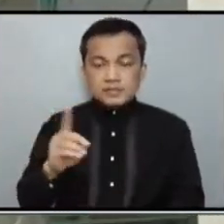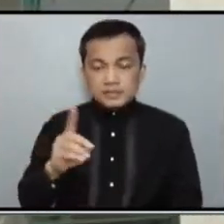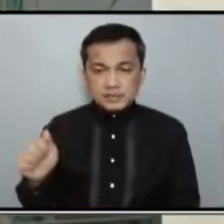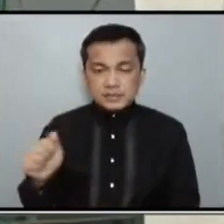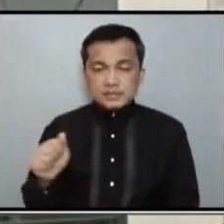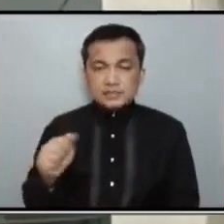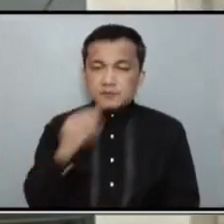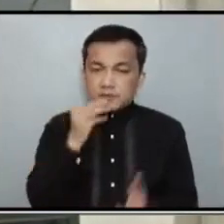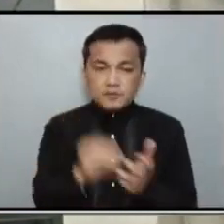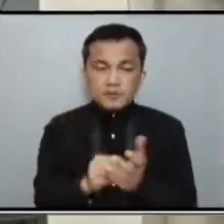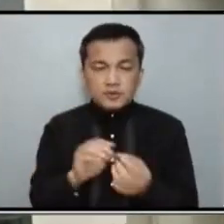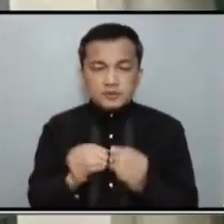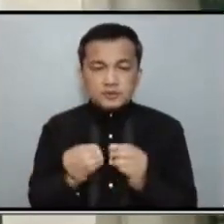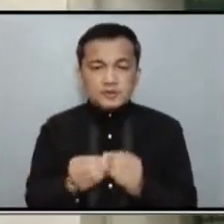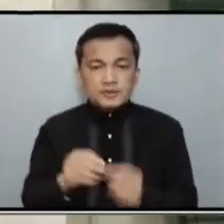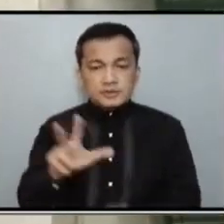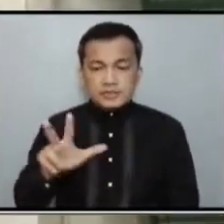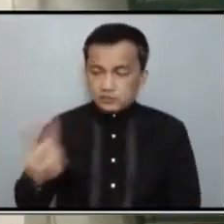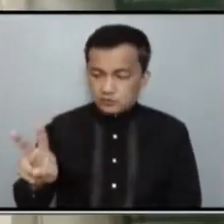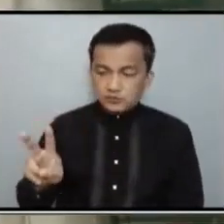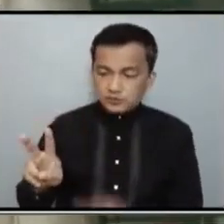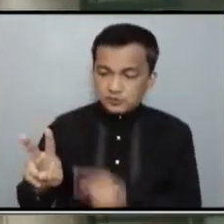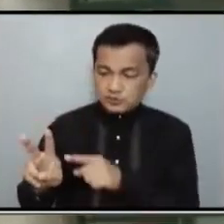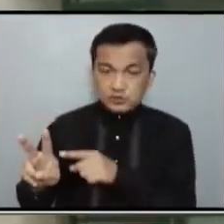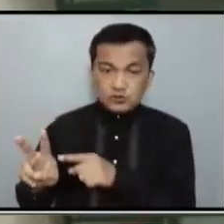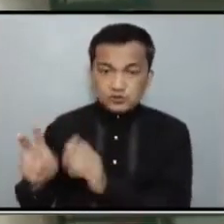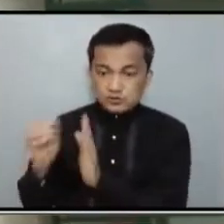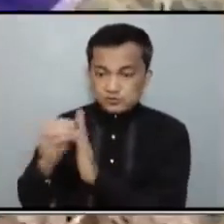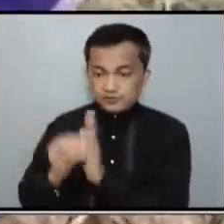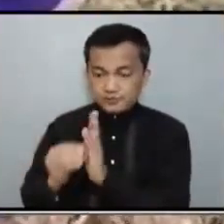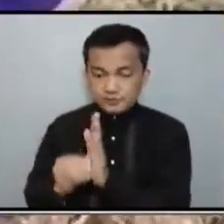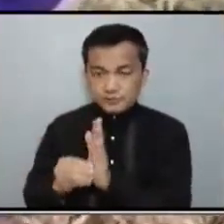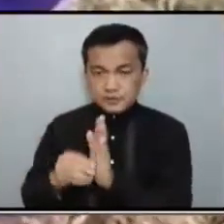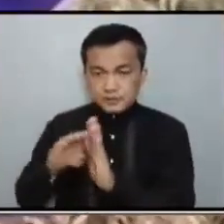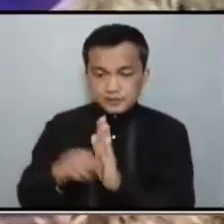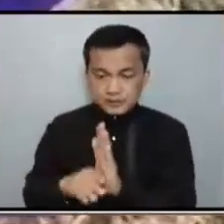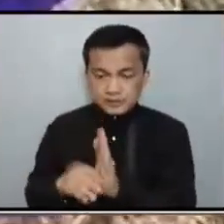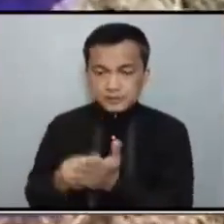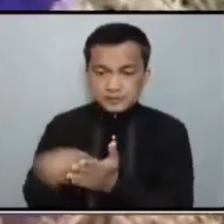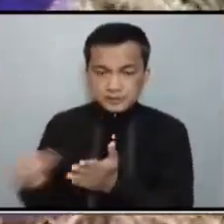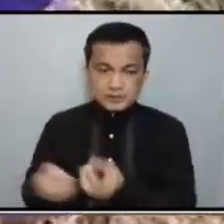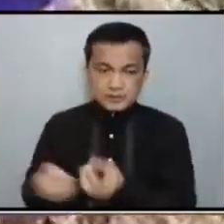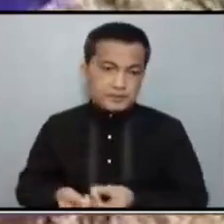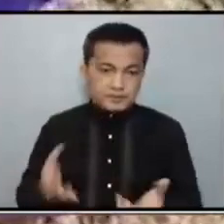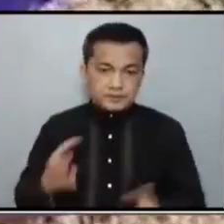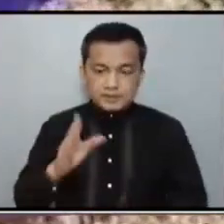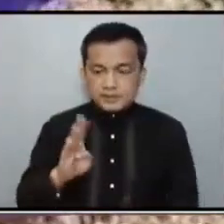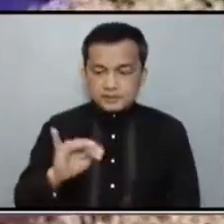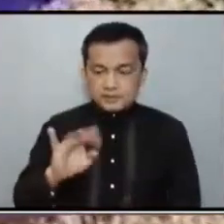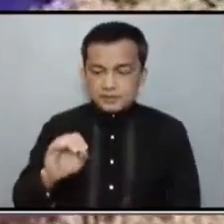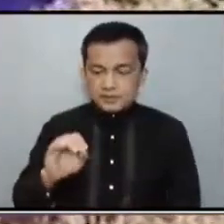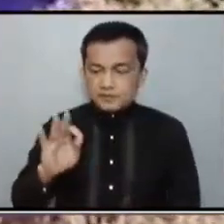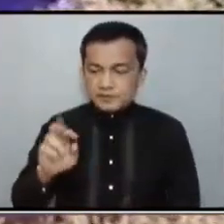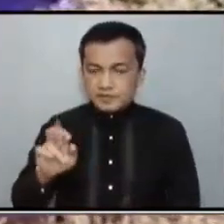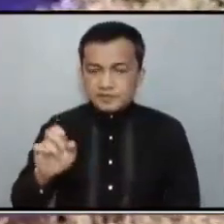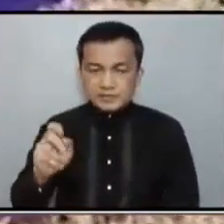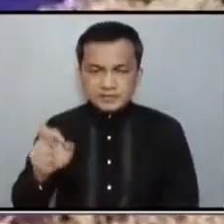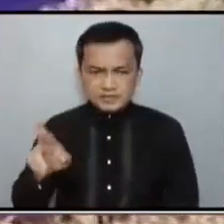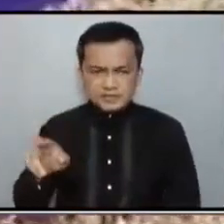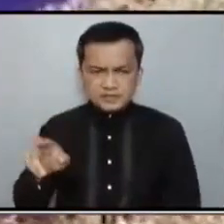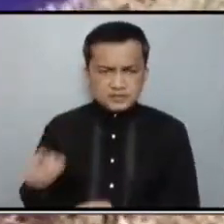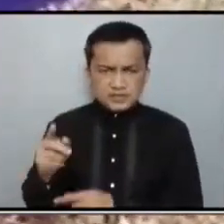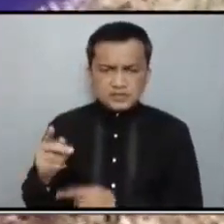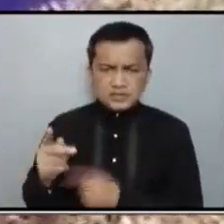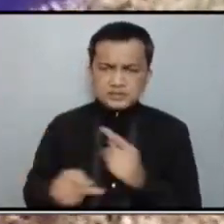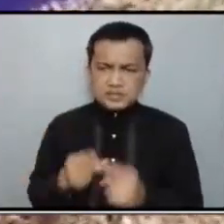Order No. 32. Dito nakasaad ang mga guidelines sa pagbili at pamimigay ng biofertilizer. Isang uri ng pataba na may